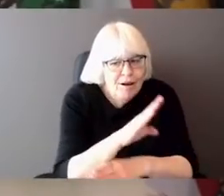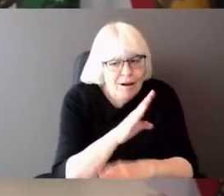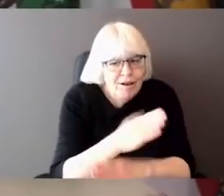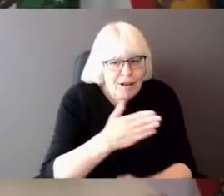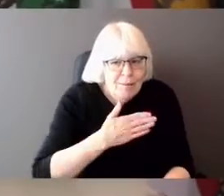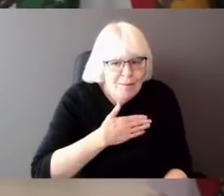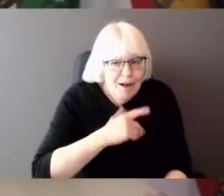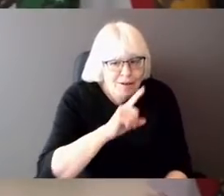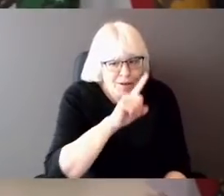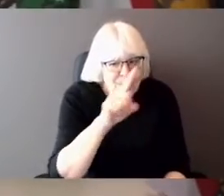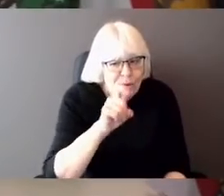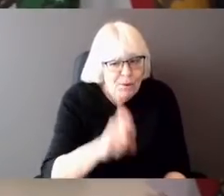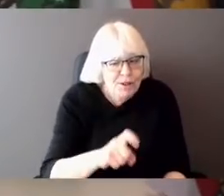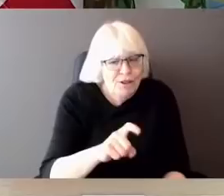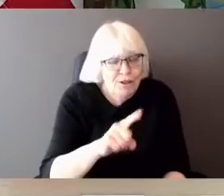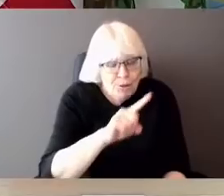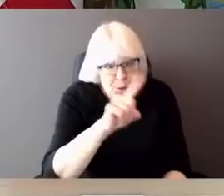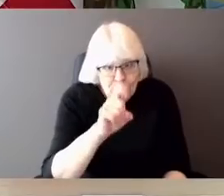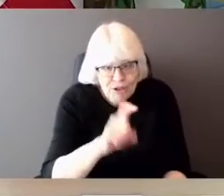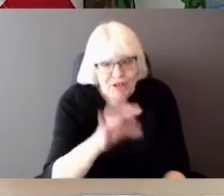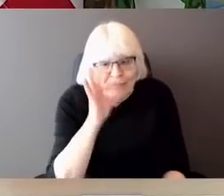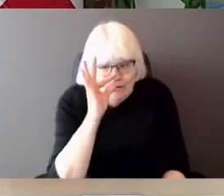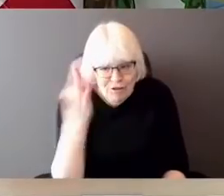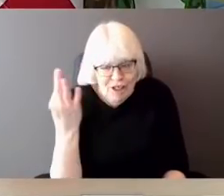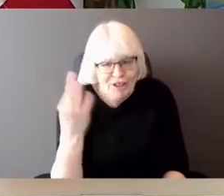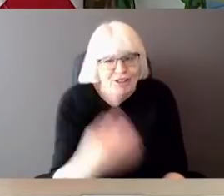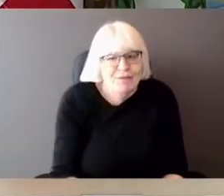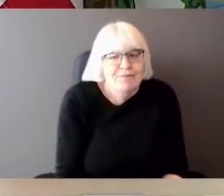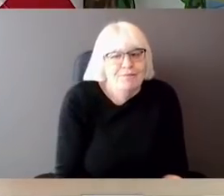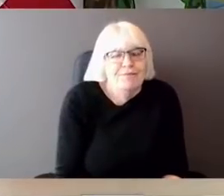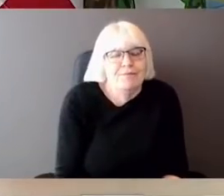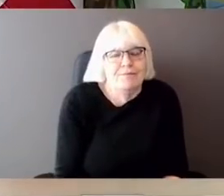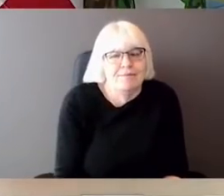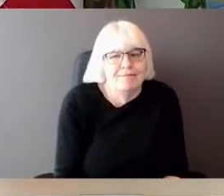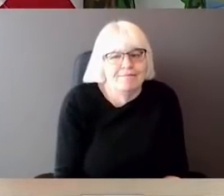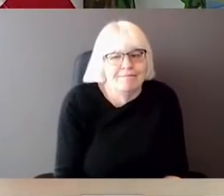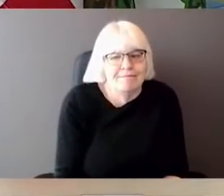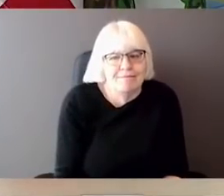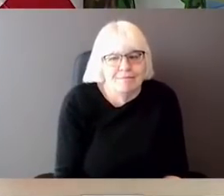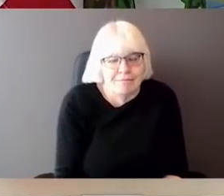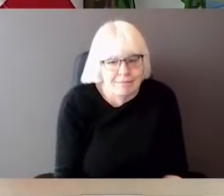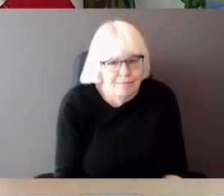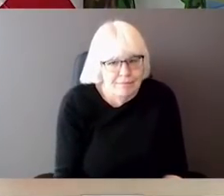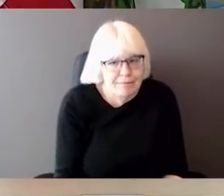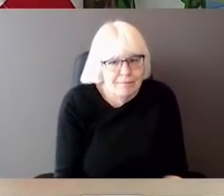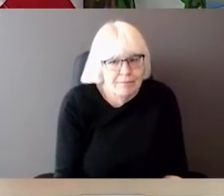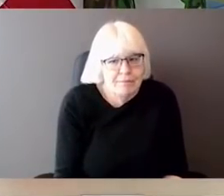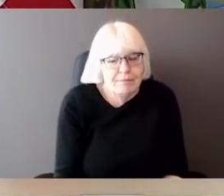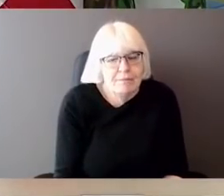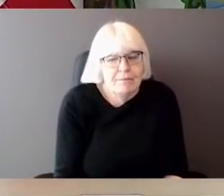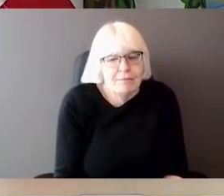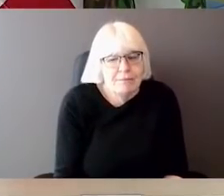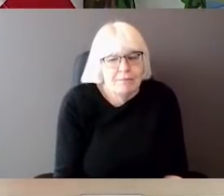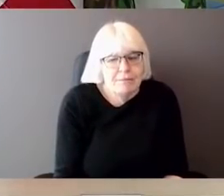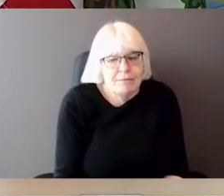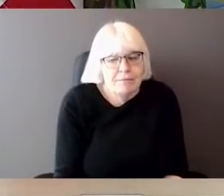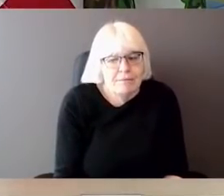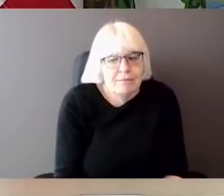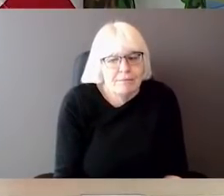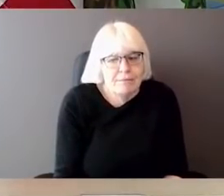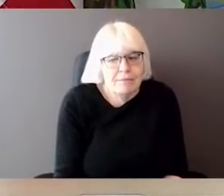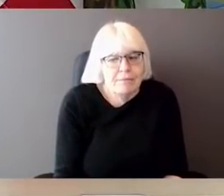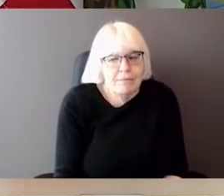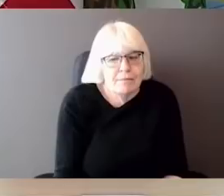Morrison. Alors, Dr. Morrison, dans le plan que vous nous avez présenté aujourd'hui, vous n'avez pas mentionné les mesures sanitaires dans